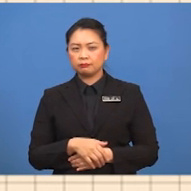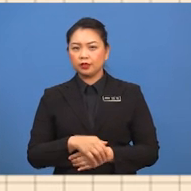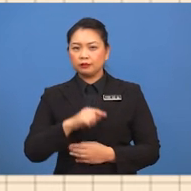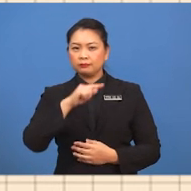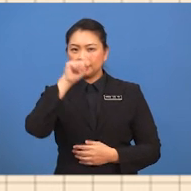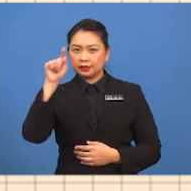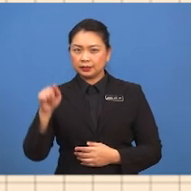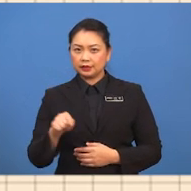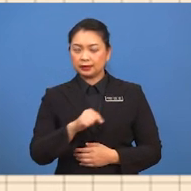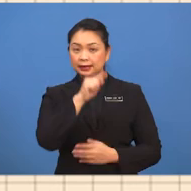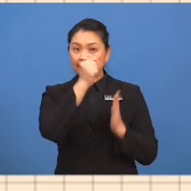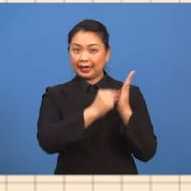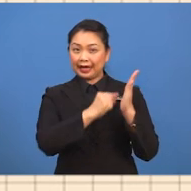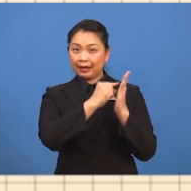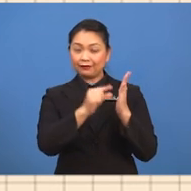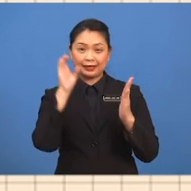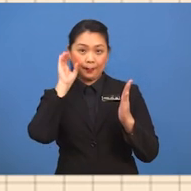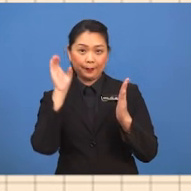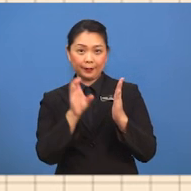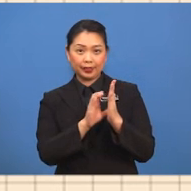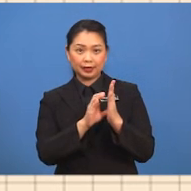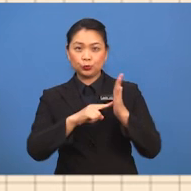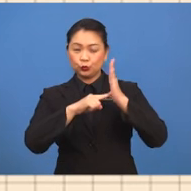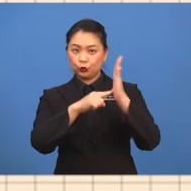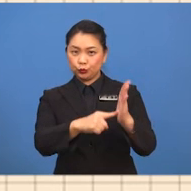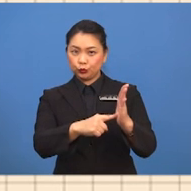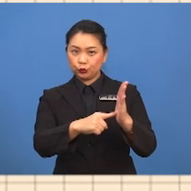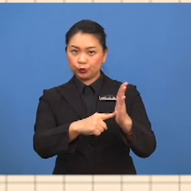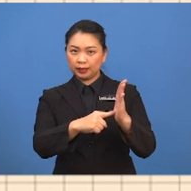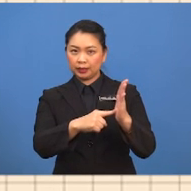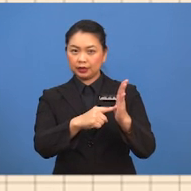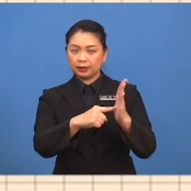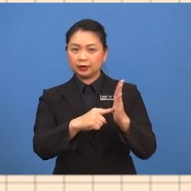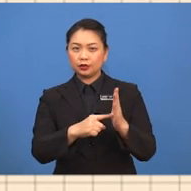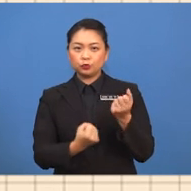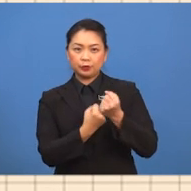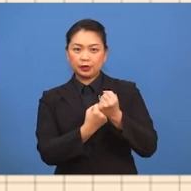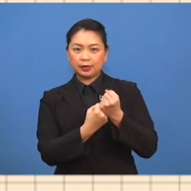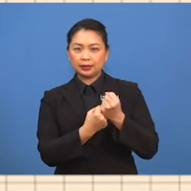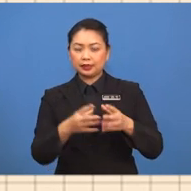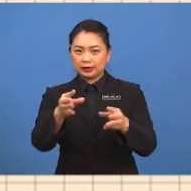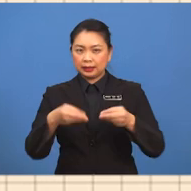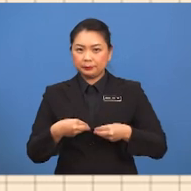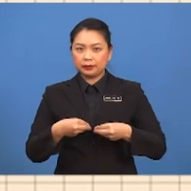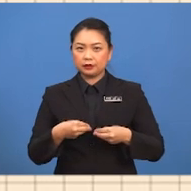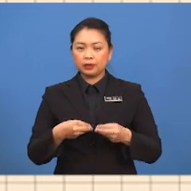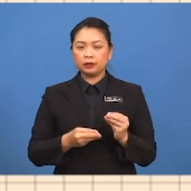Piktograf menunjukkan sumbangan yang diterima oleh pihak sekolah.